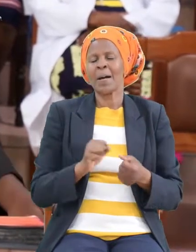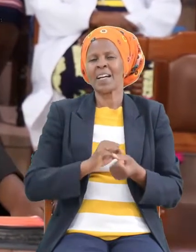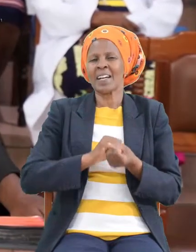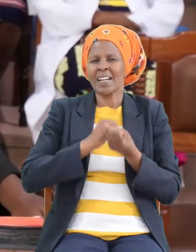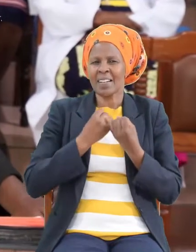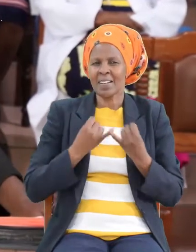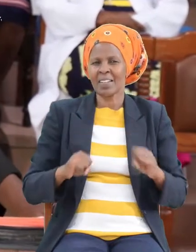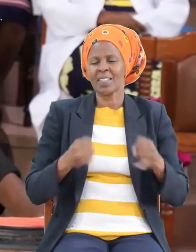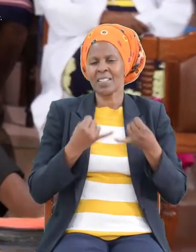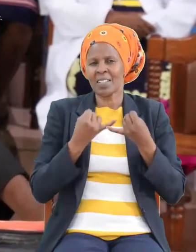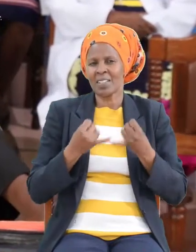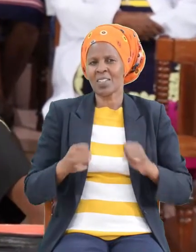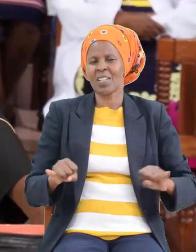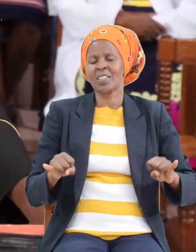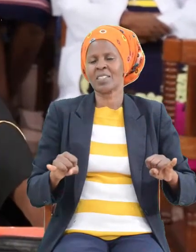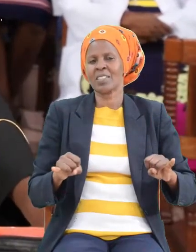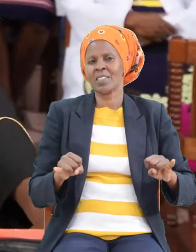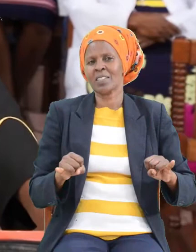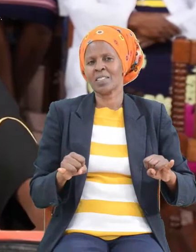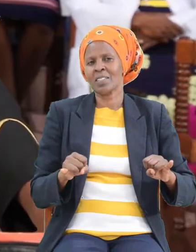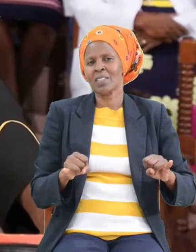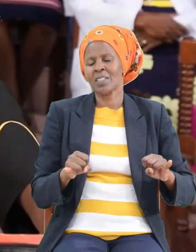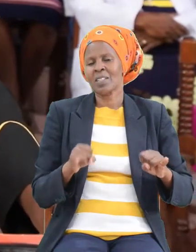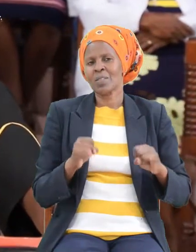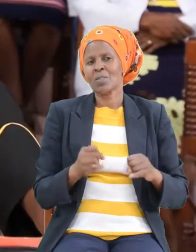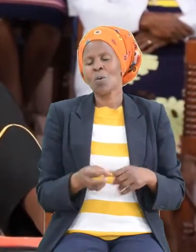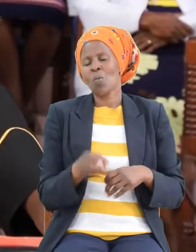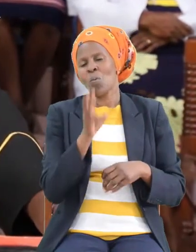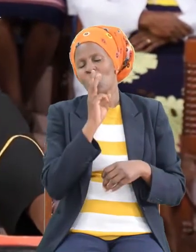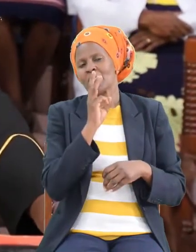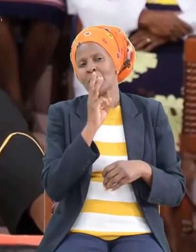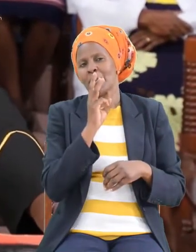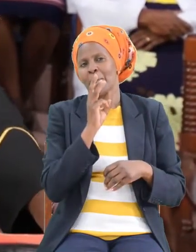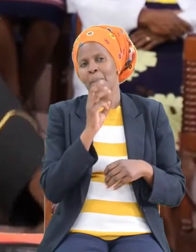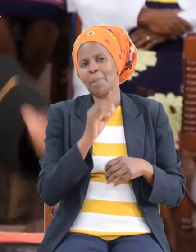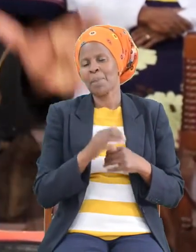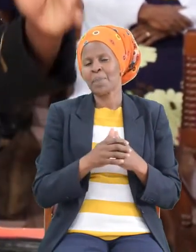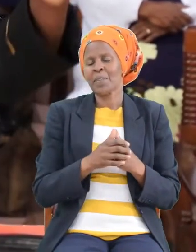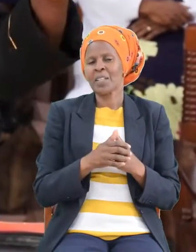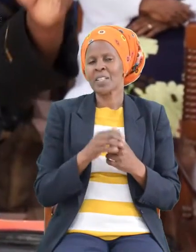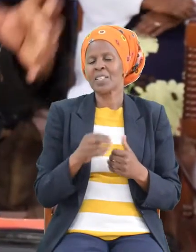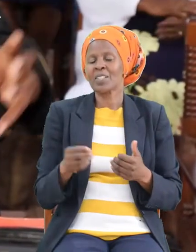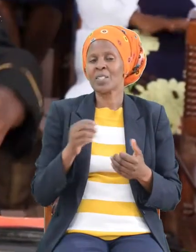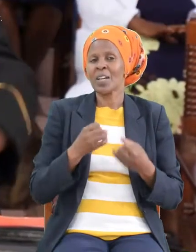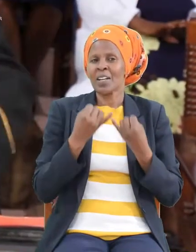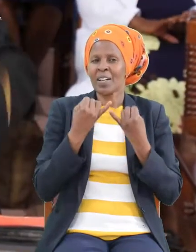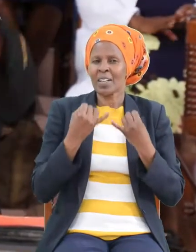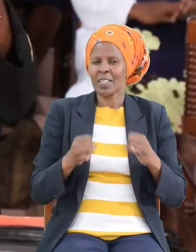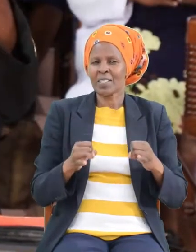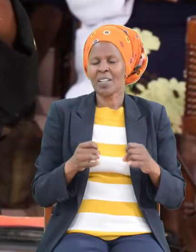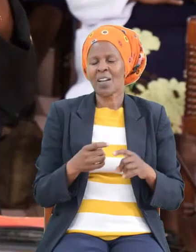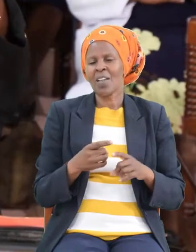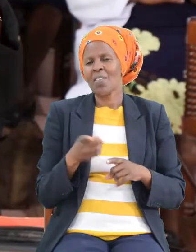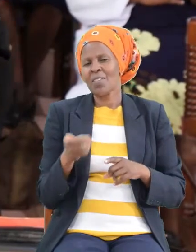na ndio anasema juu ya kuoshwa na maji, yani na inasimamia kuoshwa dhambi